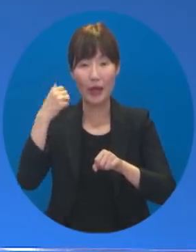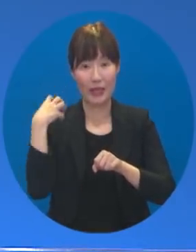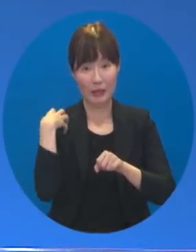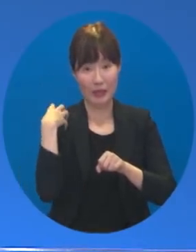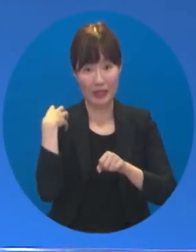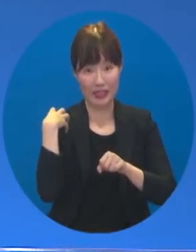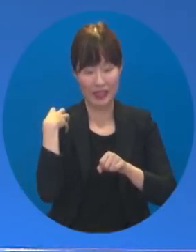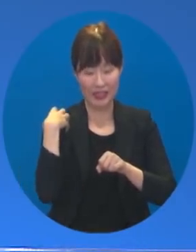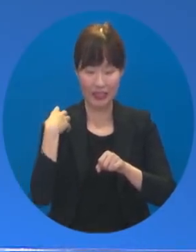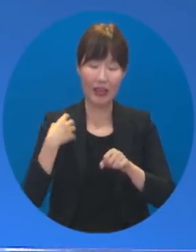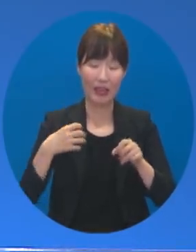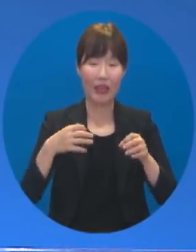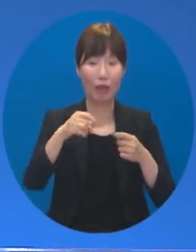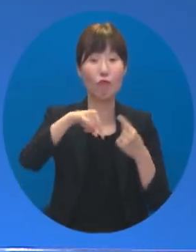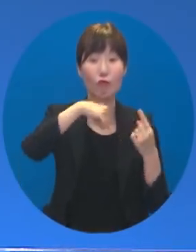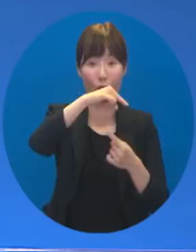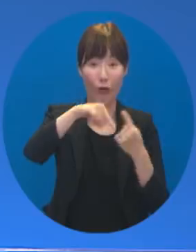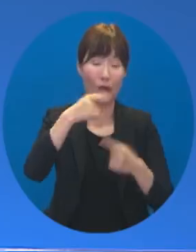그 가게를 운영해 봐라.